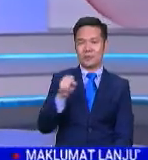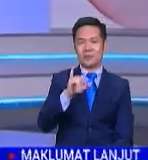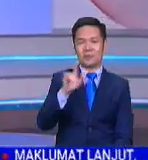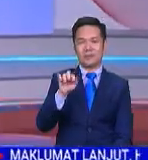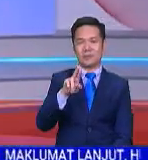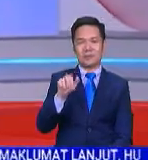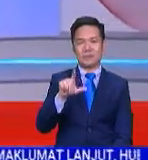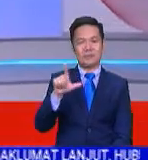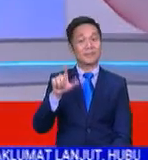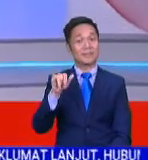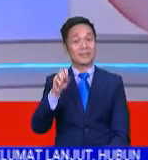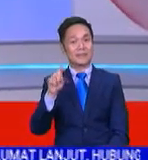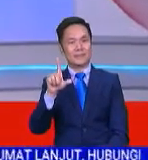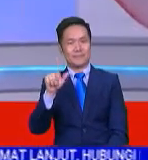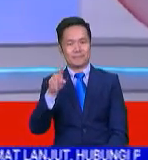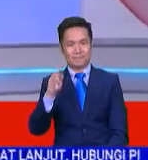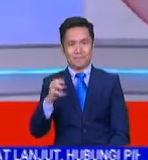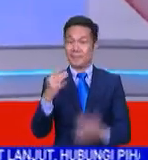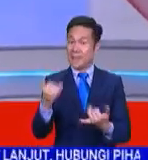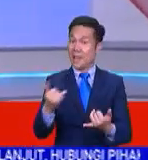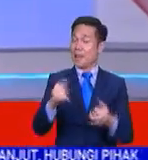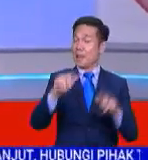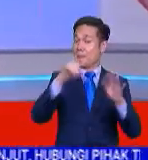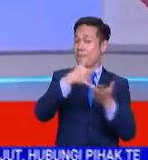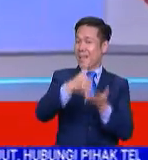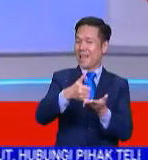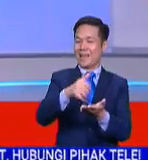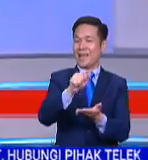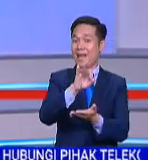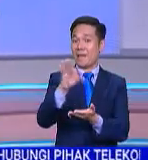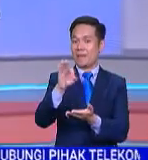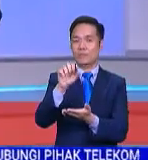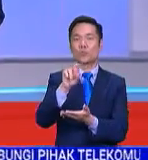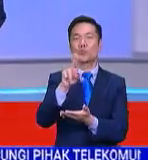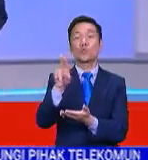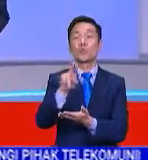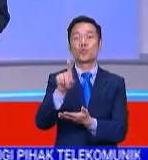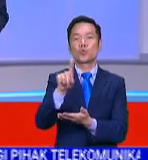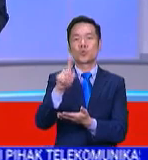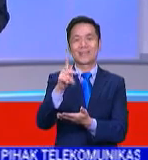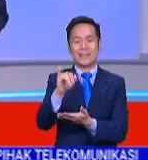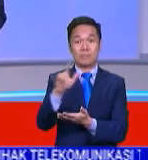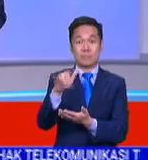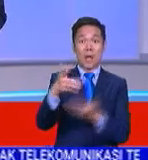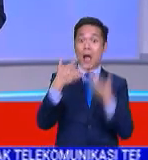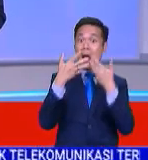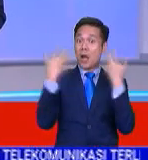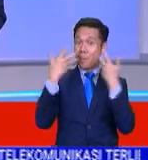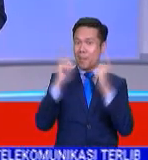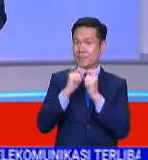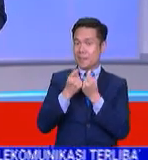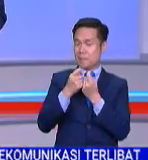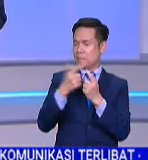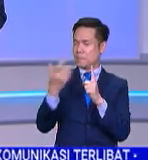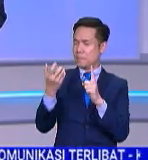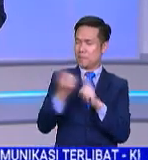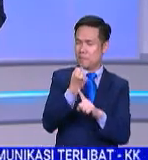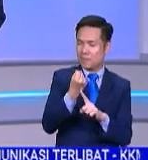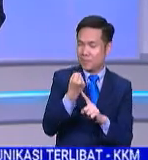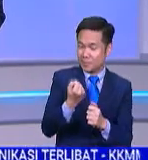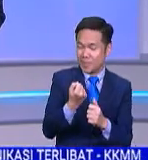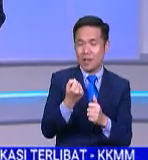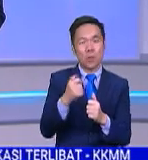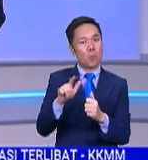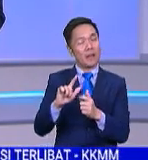untuk edisi suka Malam ini kita menekan dengan oksigen AFF Suzuki skuad harimau Malaya berjaya mengucapkan janji untuk membuka